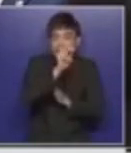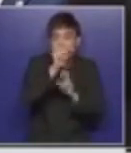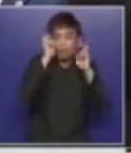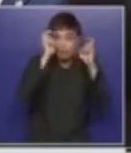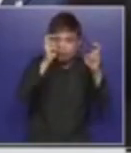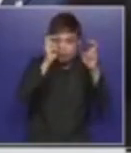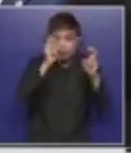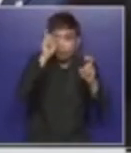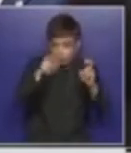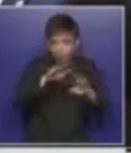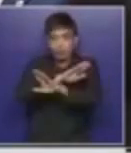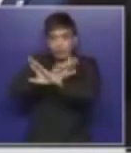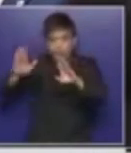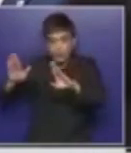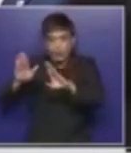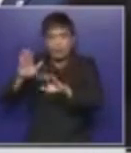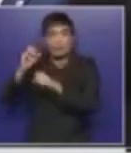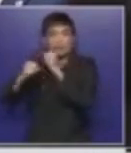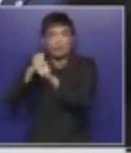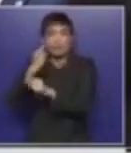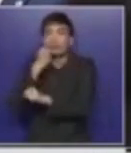ปีให้สายสีเขียวเนี่ยท่านต้องมายกเลิกไอ้ไข่แดงของBTSก่อนที่มาเลยสิบปีผิดกฎหมายแน่นอนแล้วเจอกันหน้าที่ปปชทั้งพอรอครับ